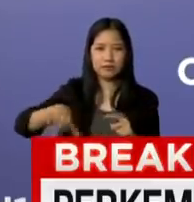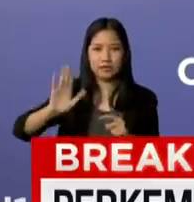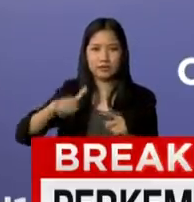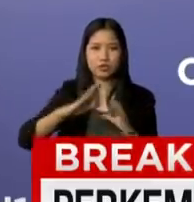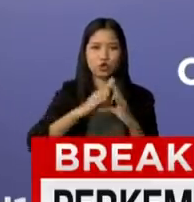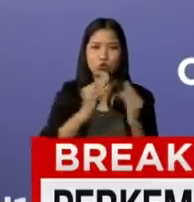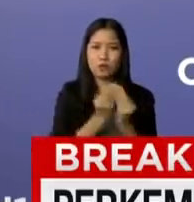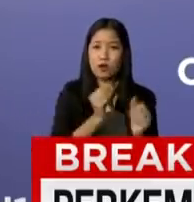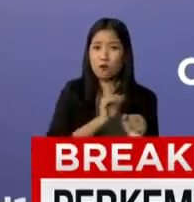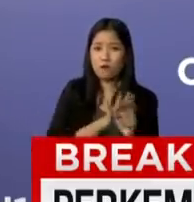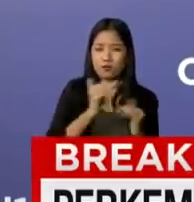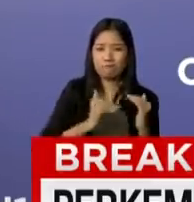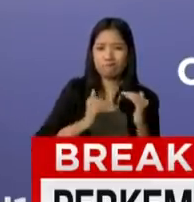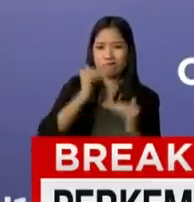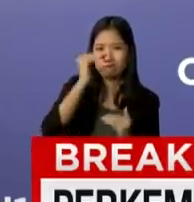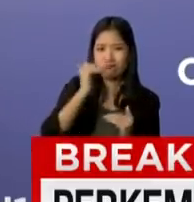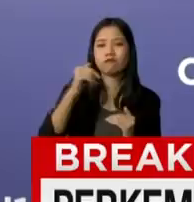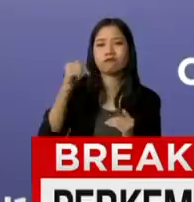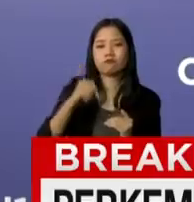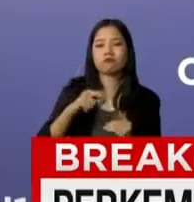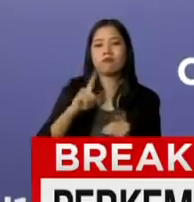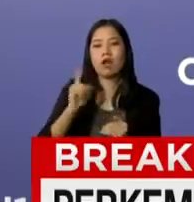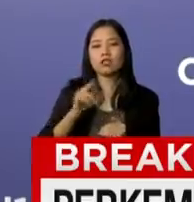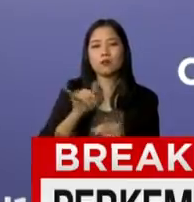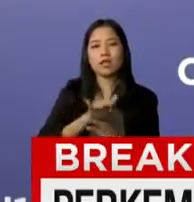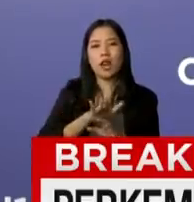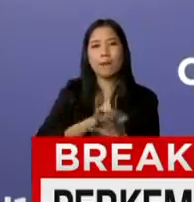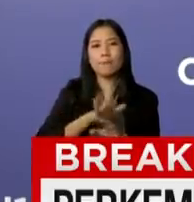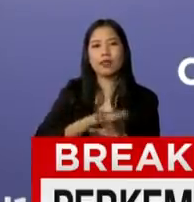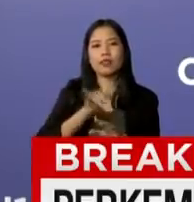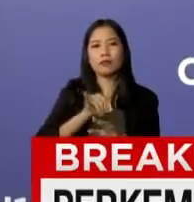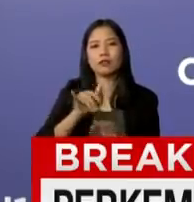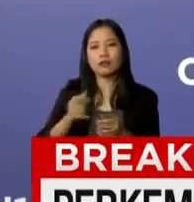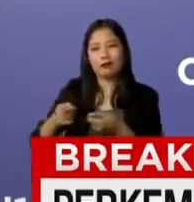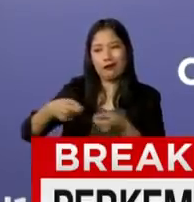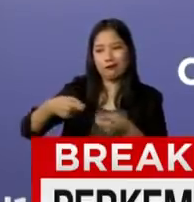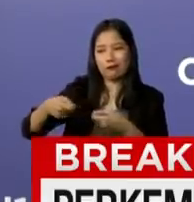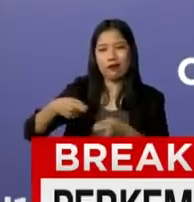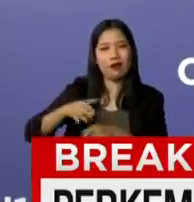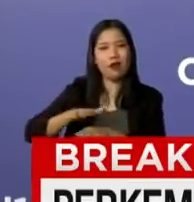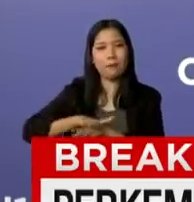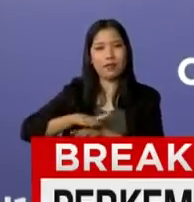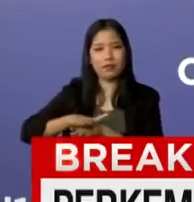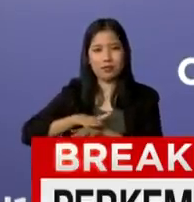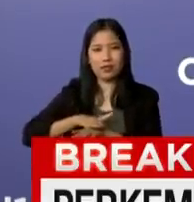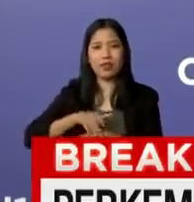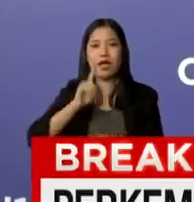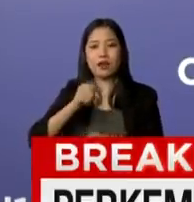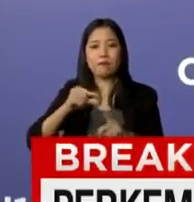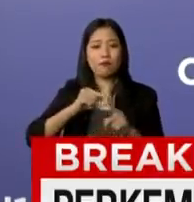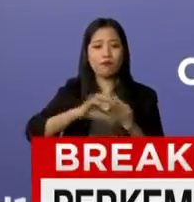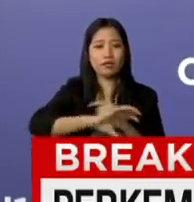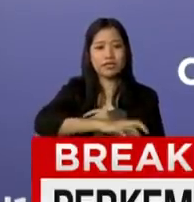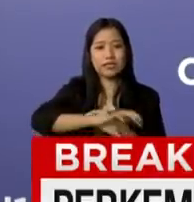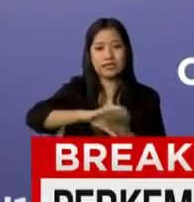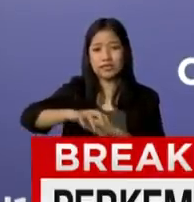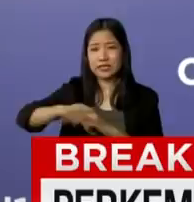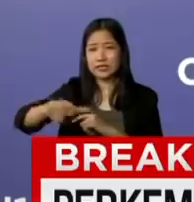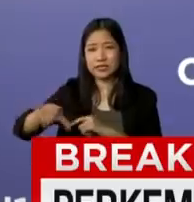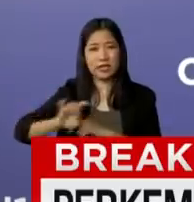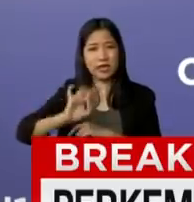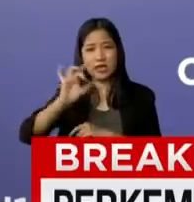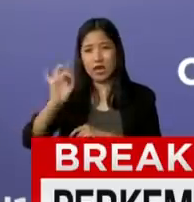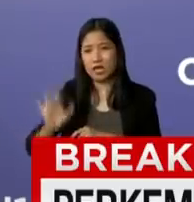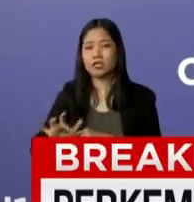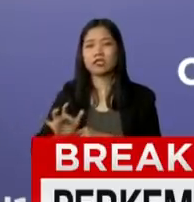angka kenaikan kasusnya akan semakin lambat untuk bisa kita kendalikan menyusul provinsi yang lain yang sekarang